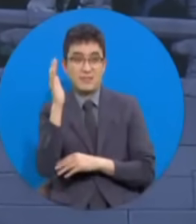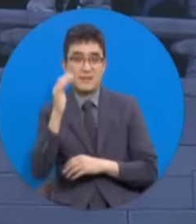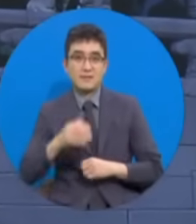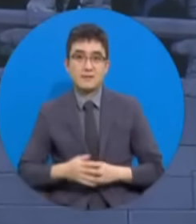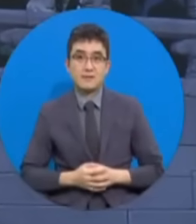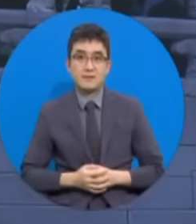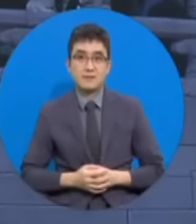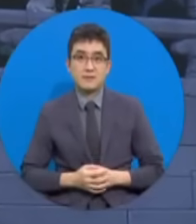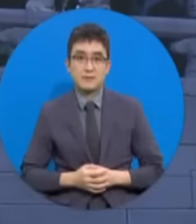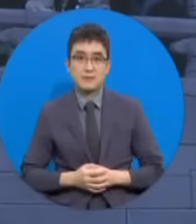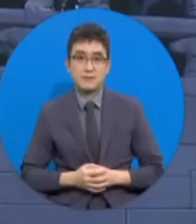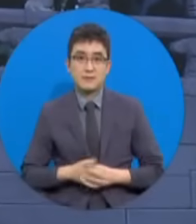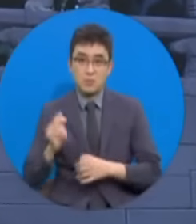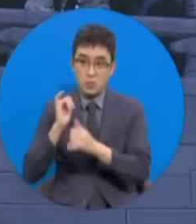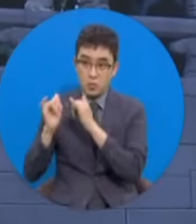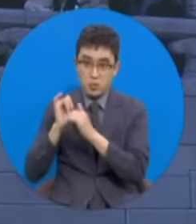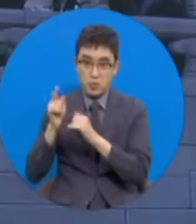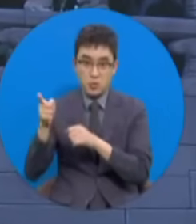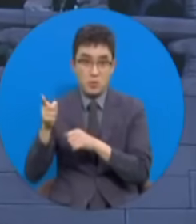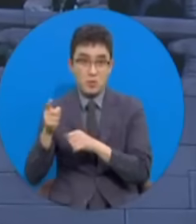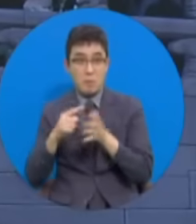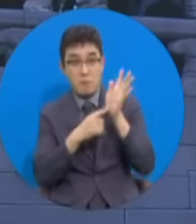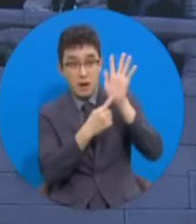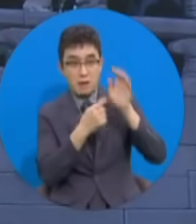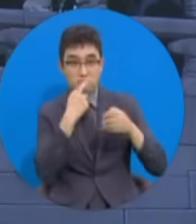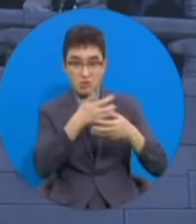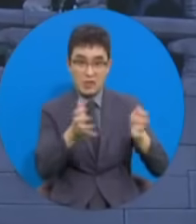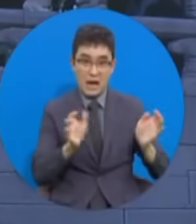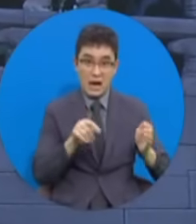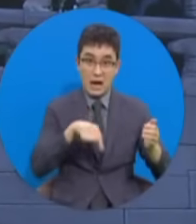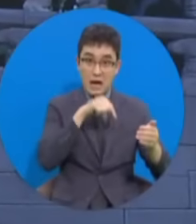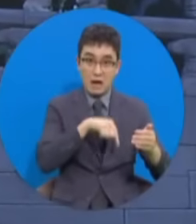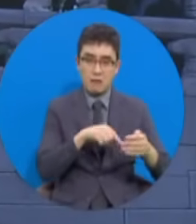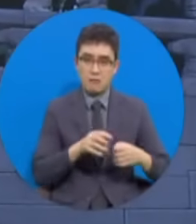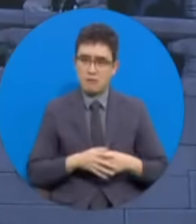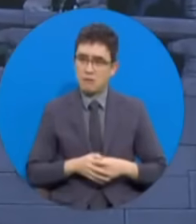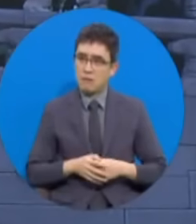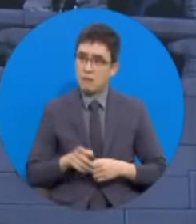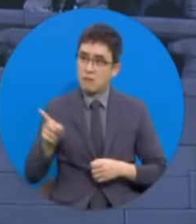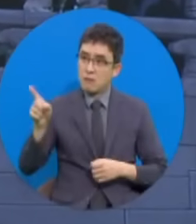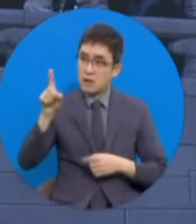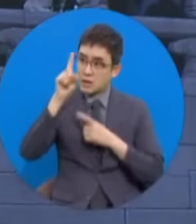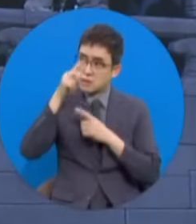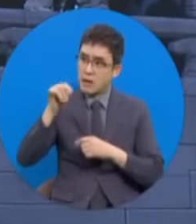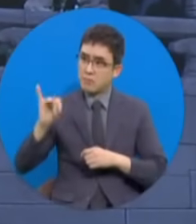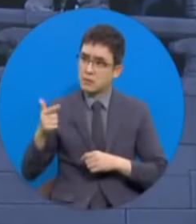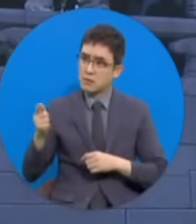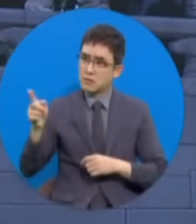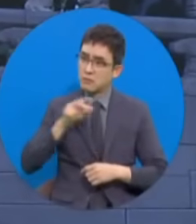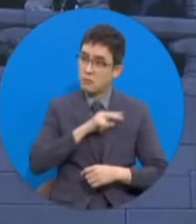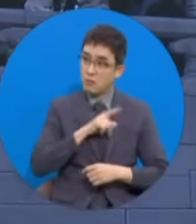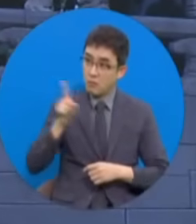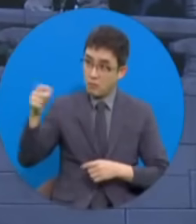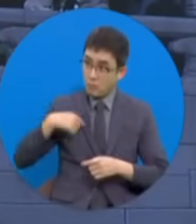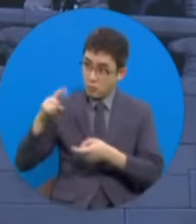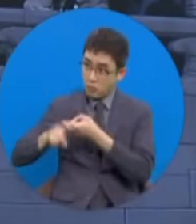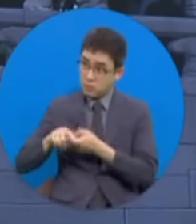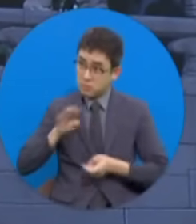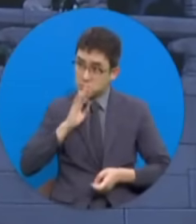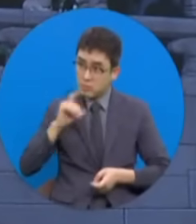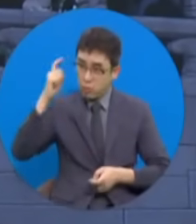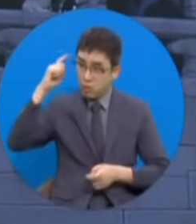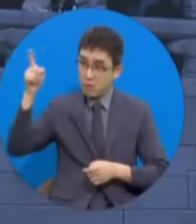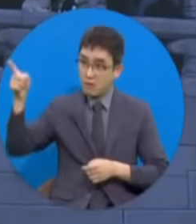통해서 이 의원의 반박이 전해지자 민주당 당내에서 어떻게 이런 정도의 발언을 갖고 해당 행위로 경고를 할 수